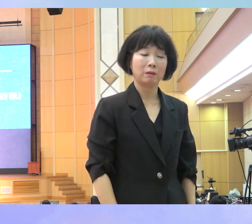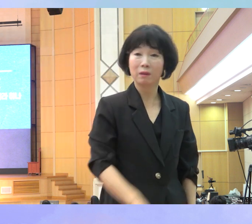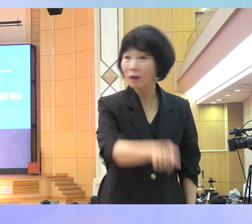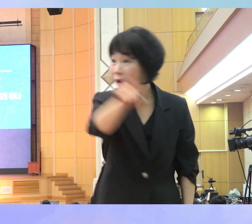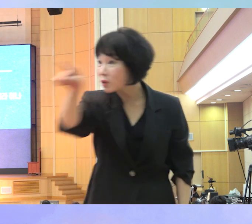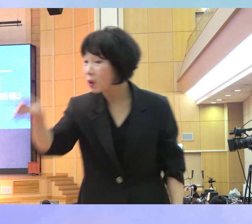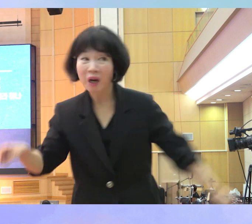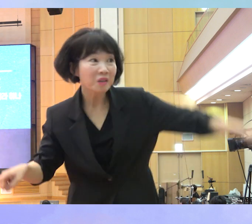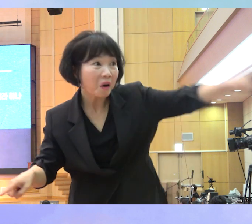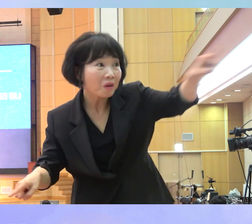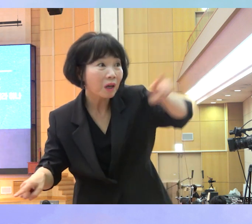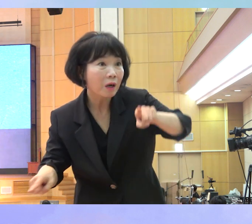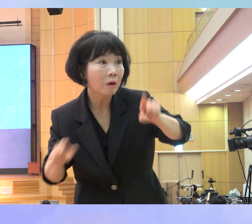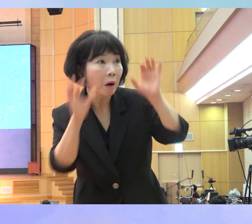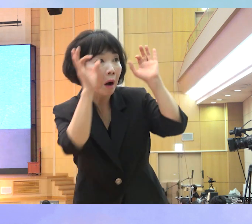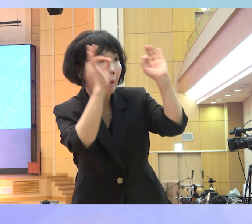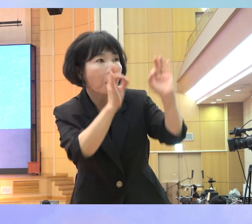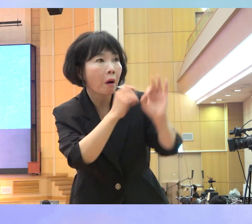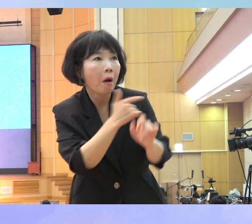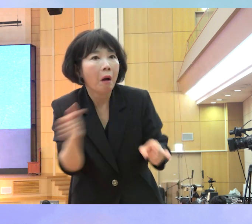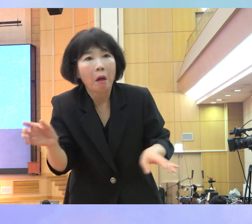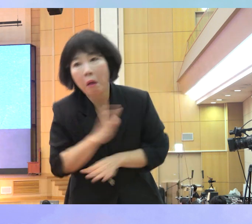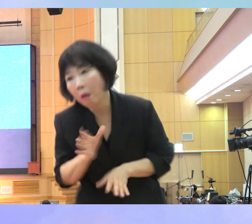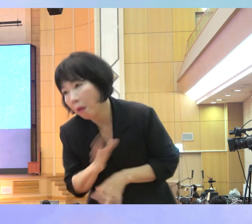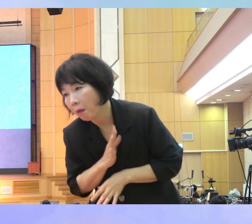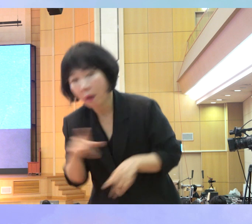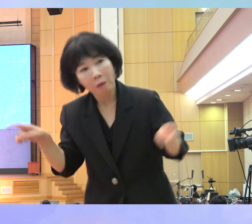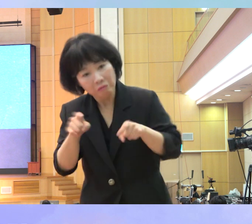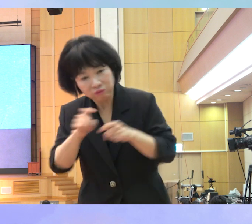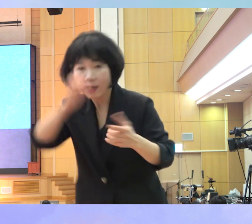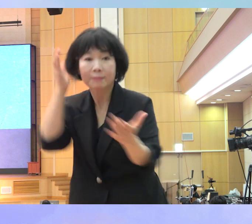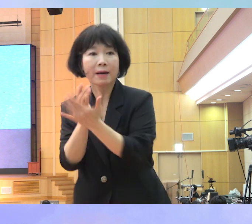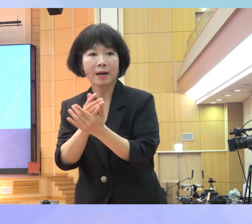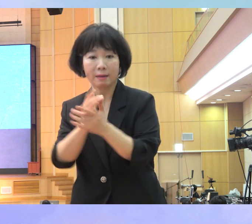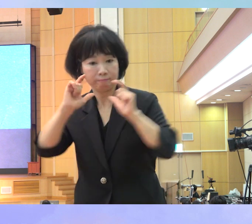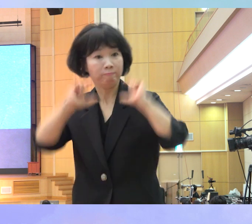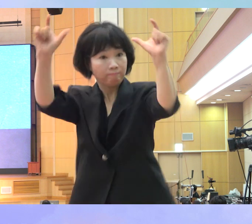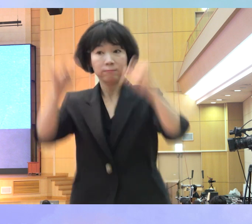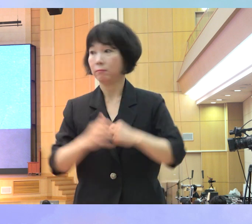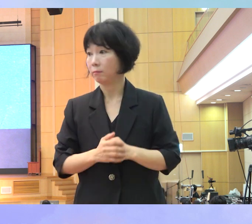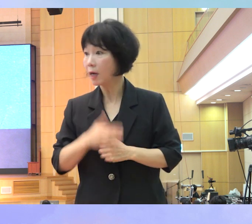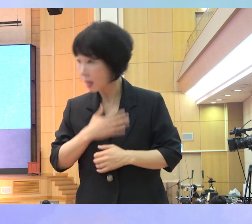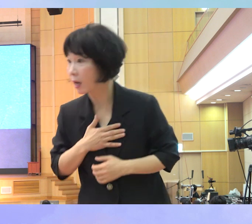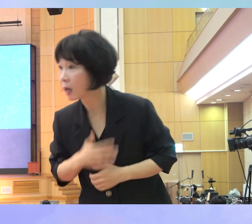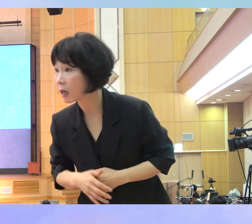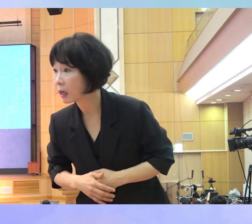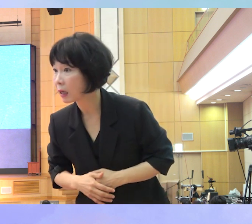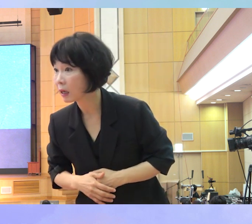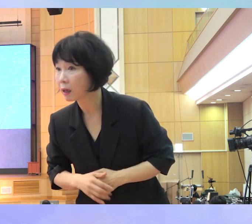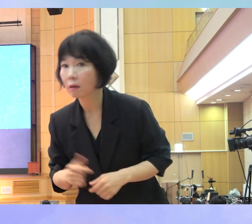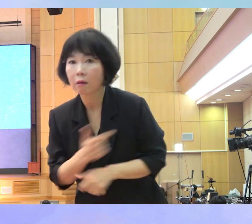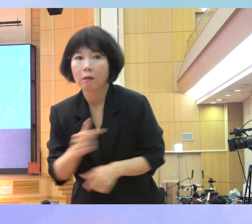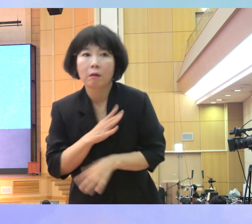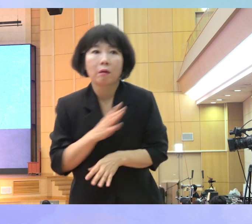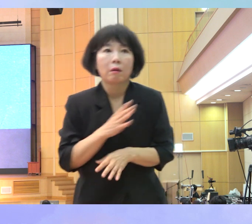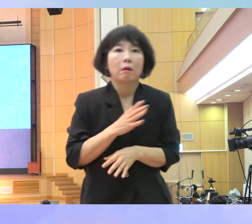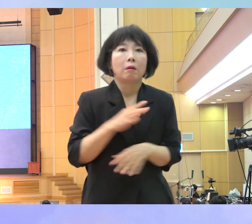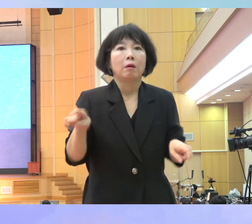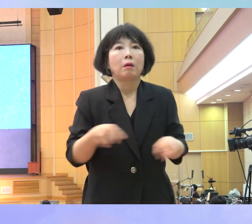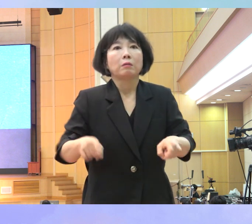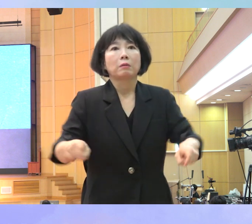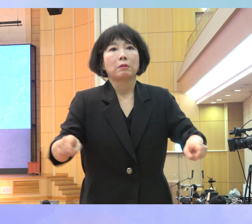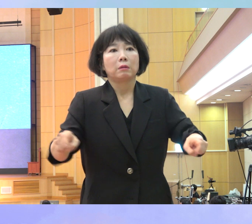두려워 말라. 이렇게 얘기를 하잖아요. 믿음으로 선포를 해버리는 거예요. 나머지 열정탐꾼은 어떻습니까?